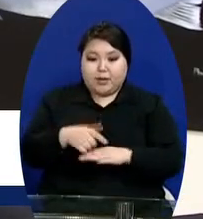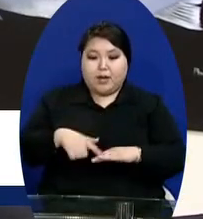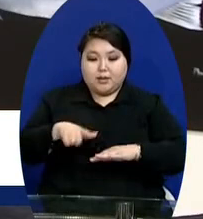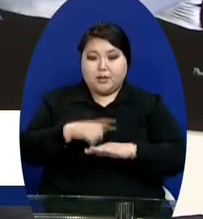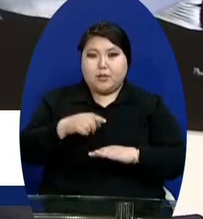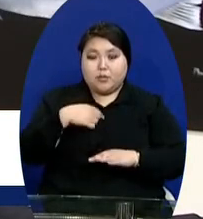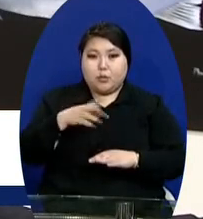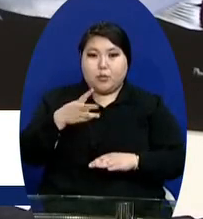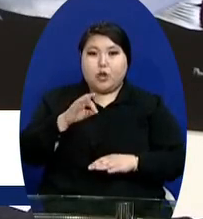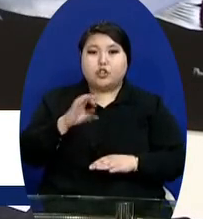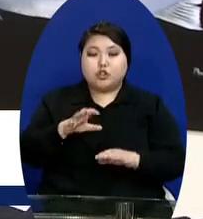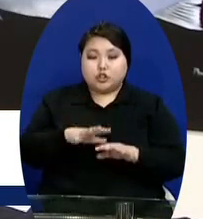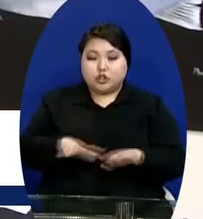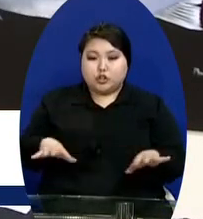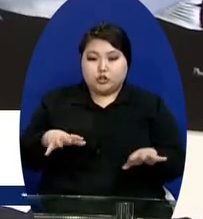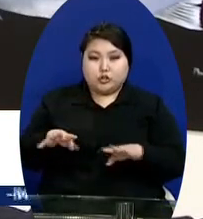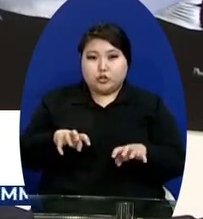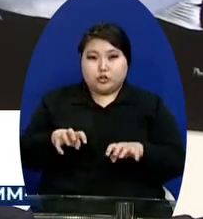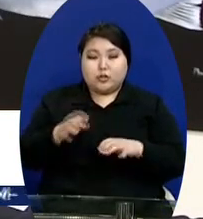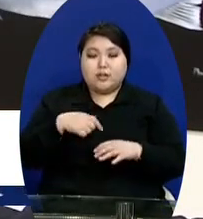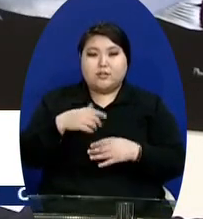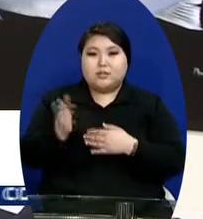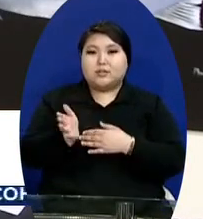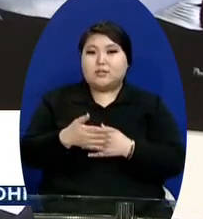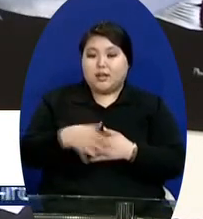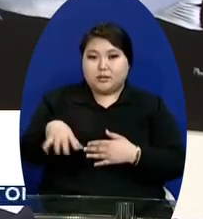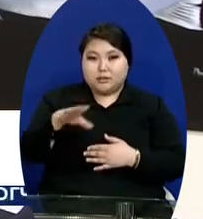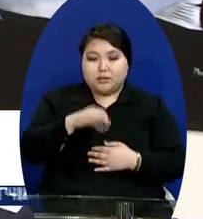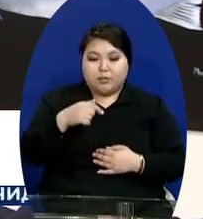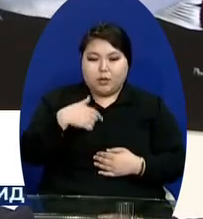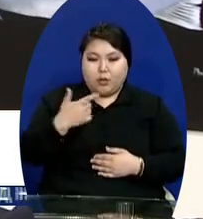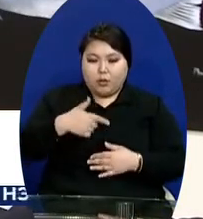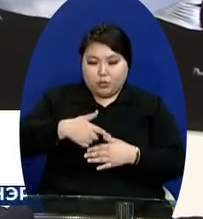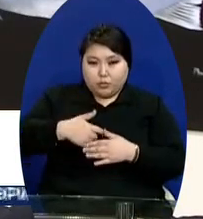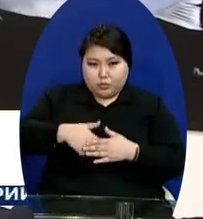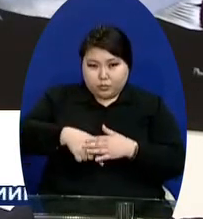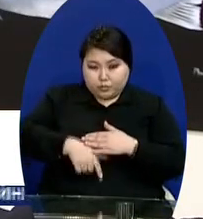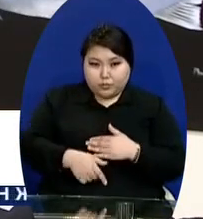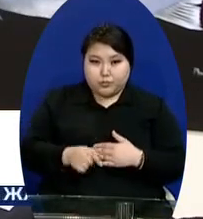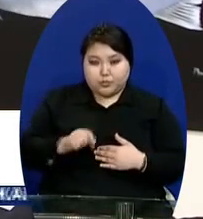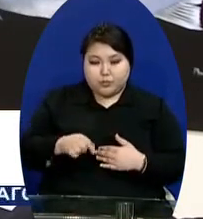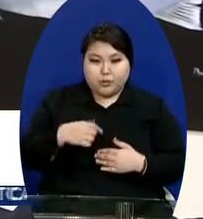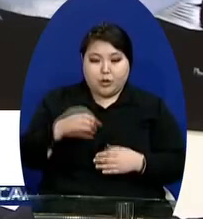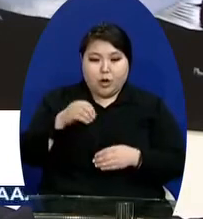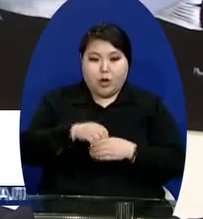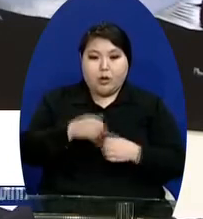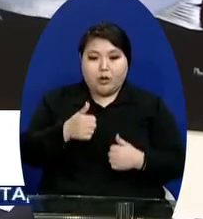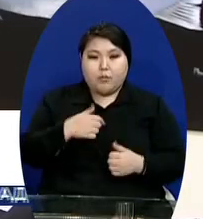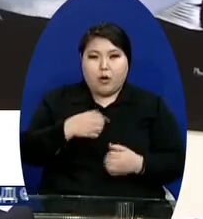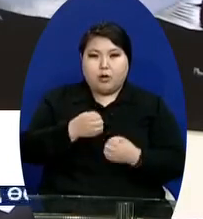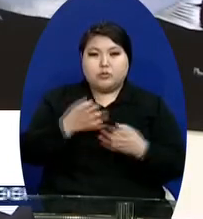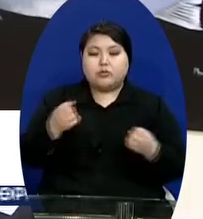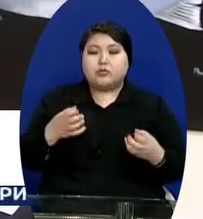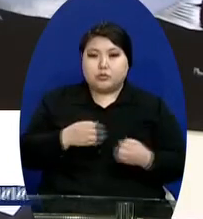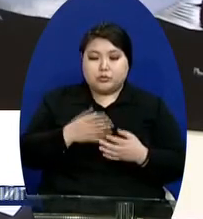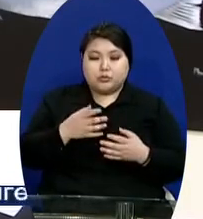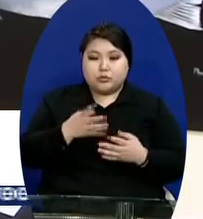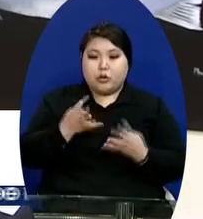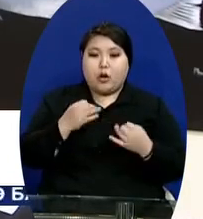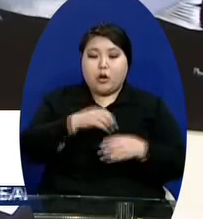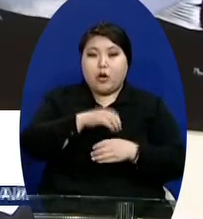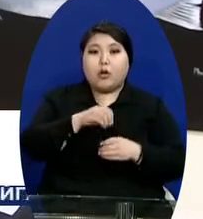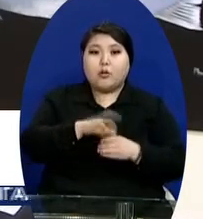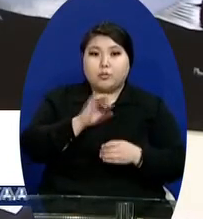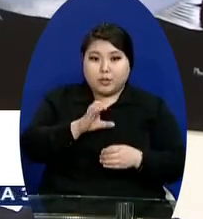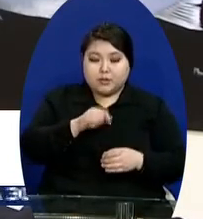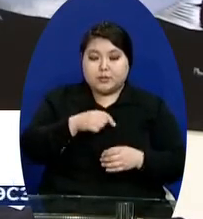намар мөсөлтөхөд бол загаснууд тодорхой хэмжээний гүн хэсэгт цүнхээл хэсэгт одоо орсноос болоод олон тоогоор орсноос болоод бас